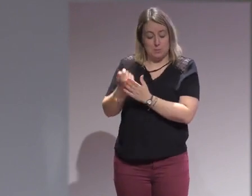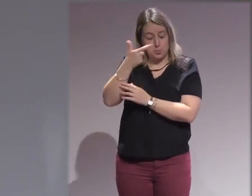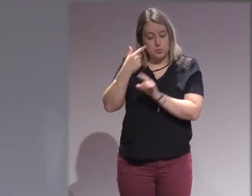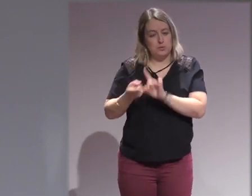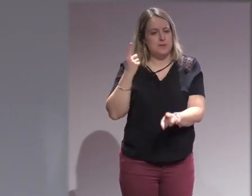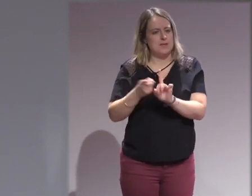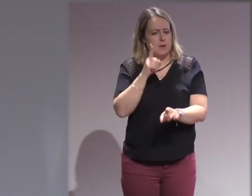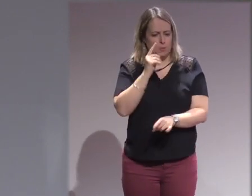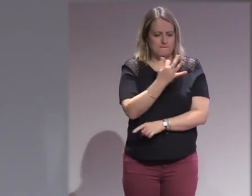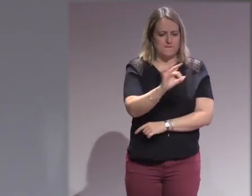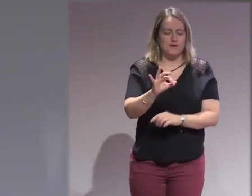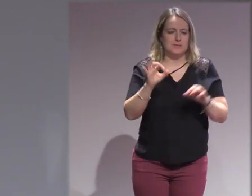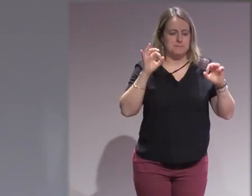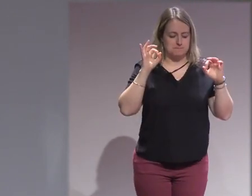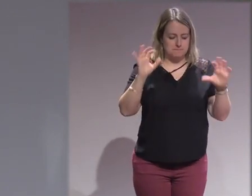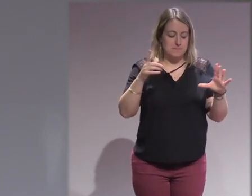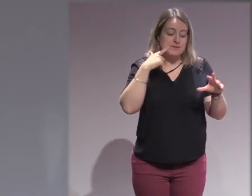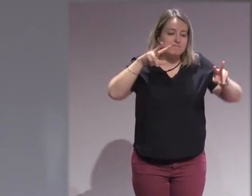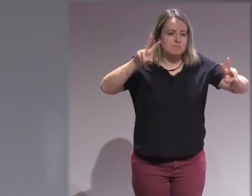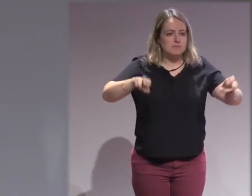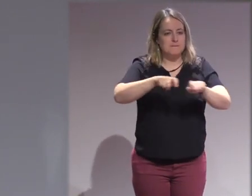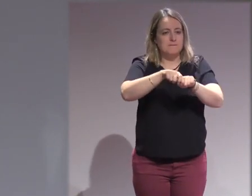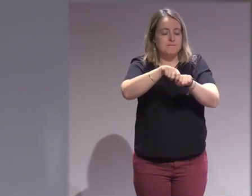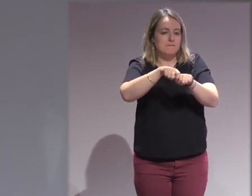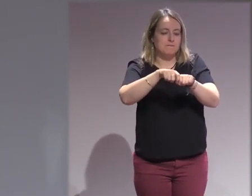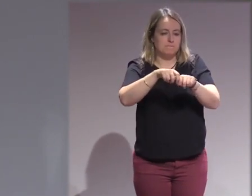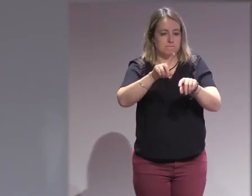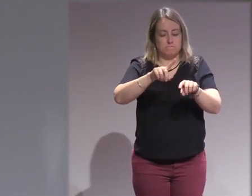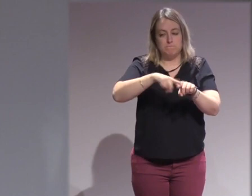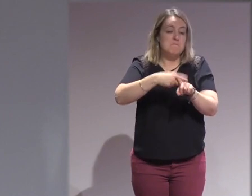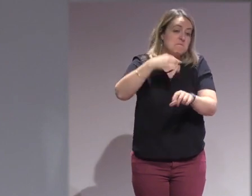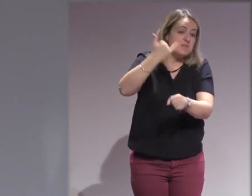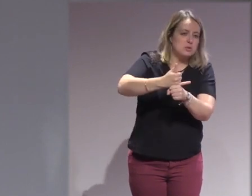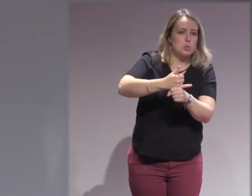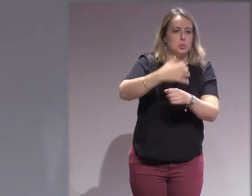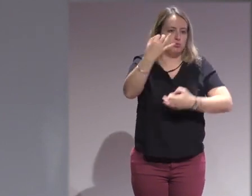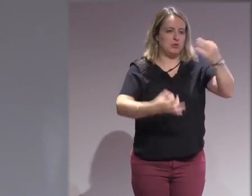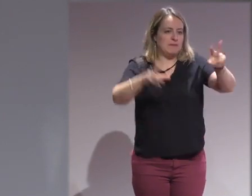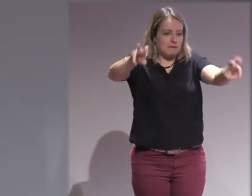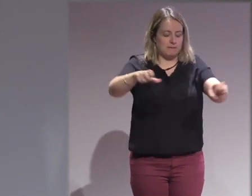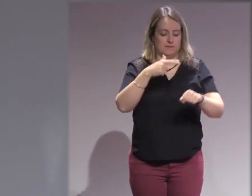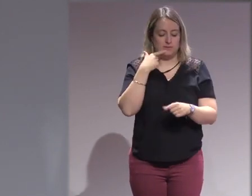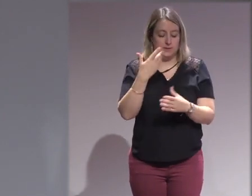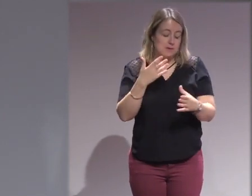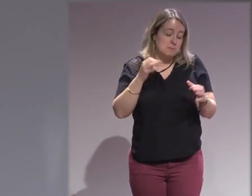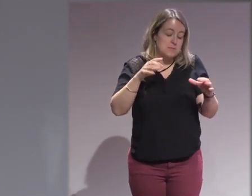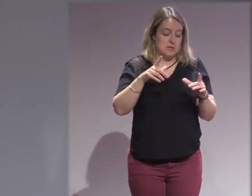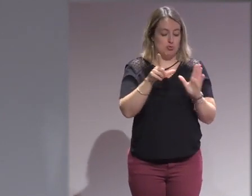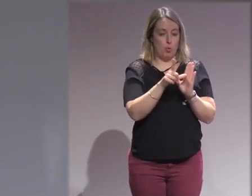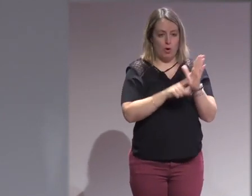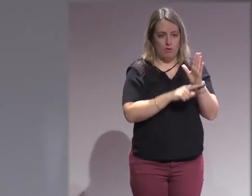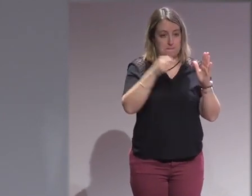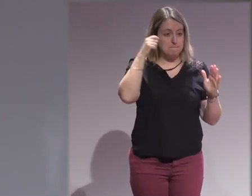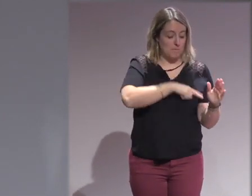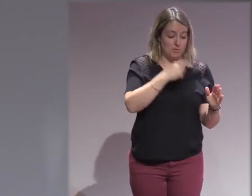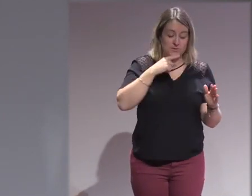qu'en France, c'est associé à ce qu'on appelle la fiction juridique. Et la fiction juridique, c'est donc un mensonge légal, c'est ce moment où on réécrit votre acte